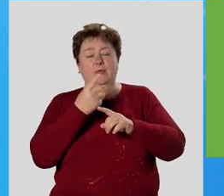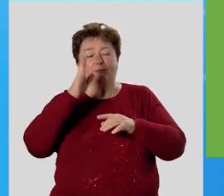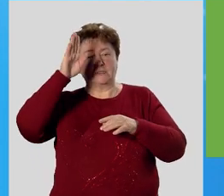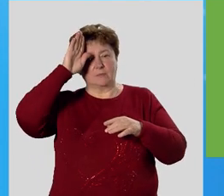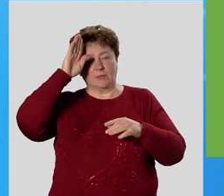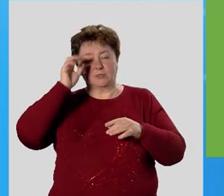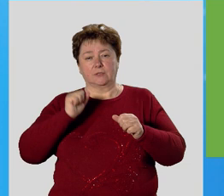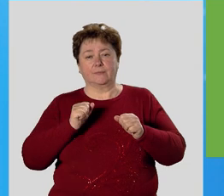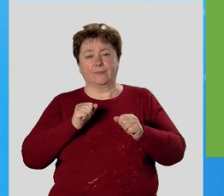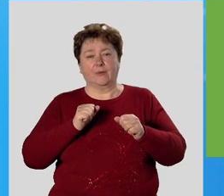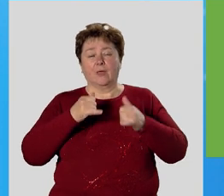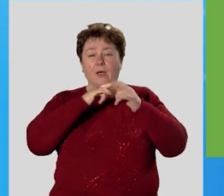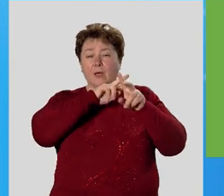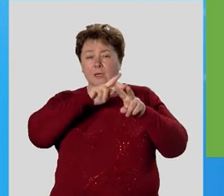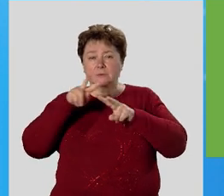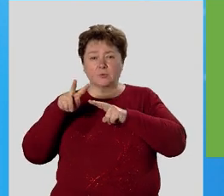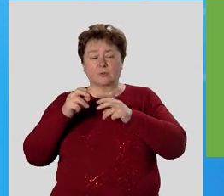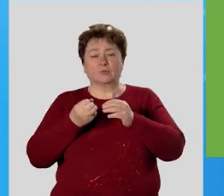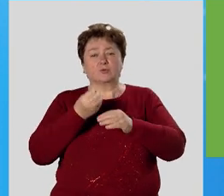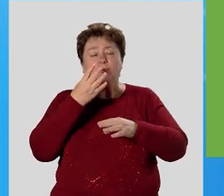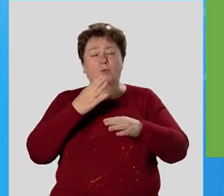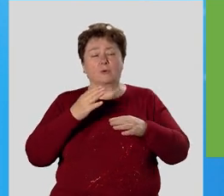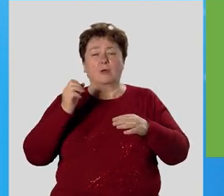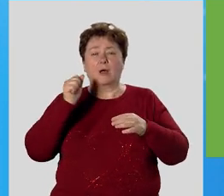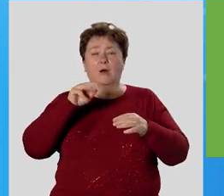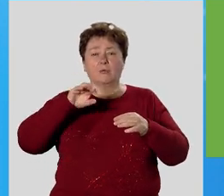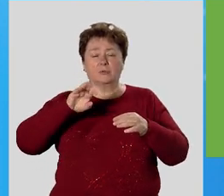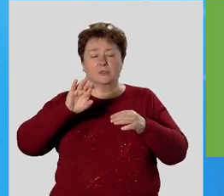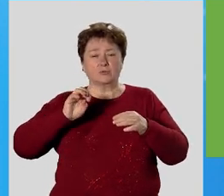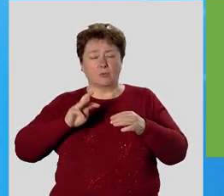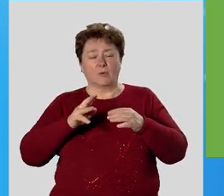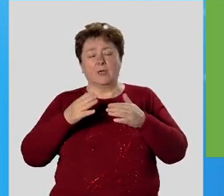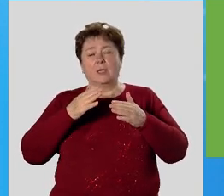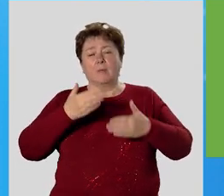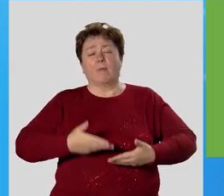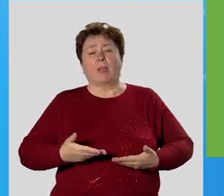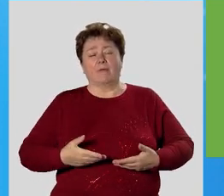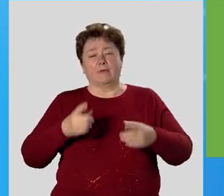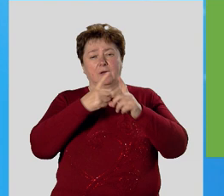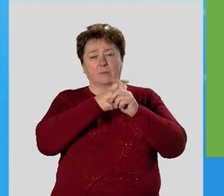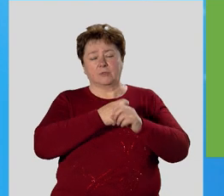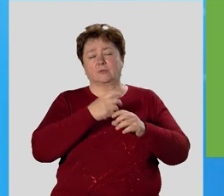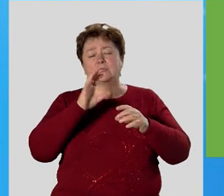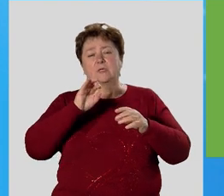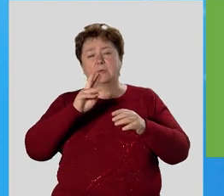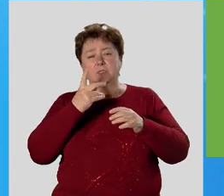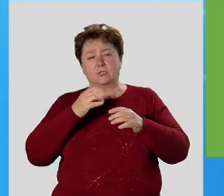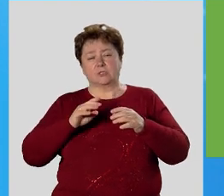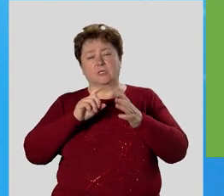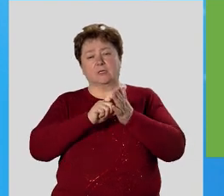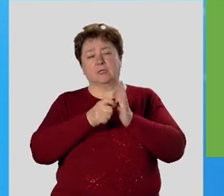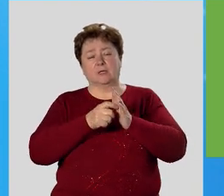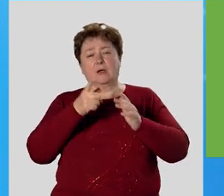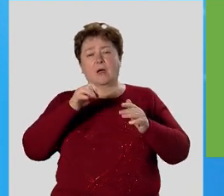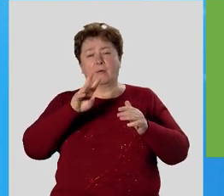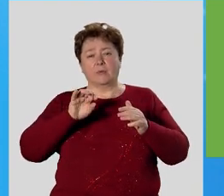появится мальчик. Рассмотрим, сколько аутосом и половых хромосом в соматических клетках